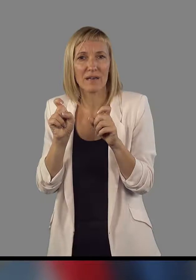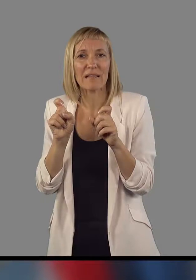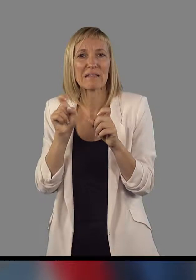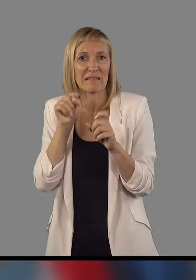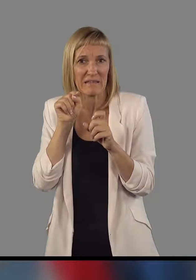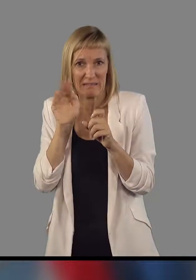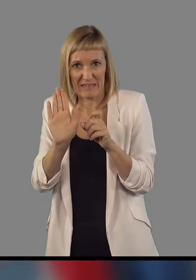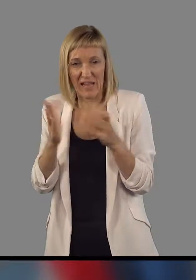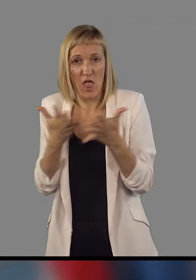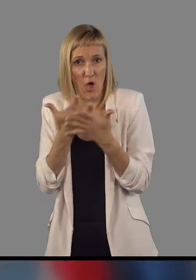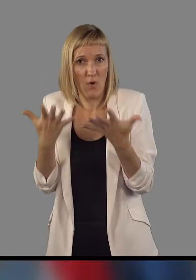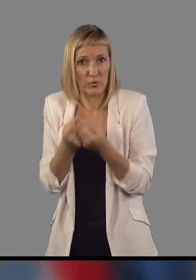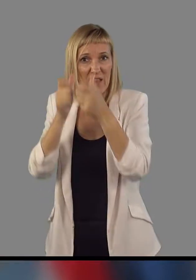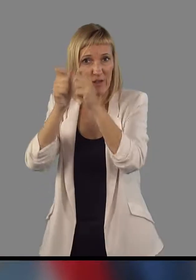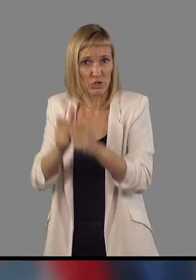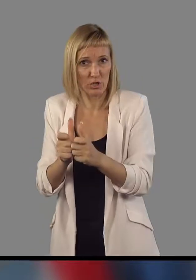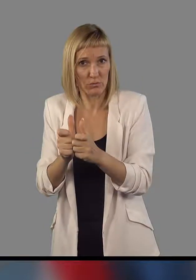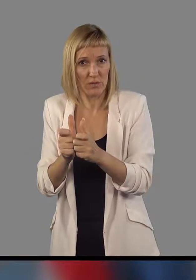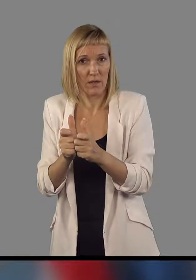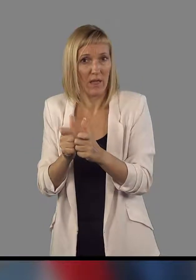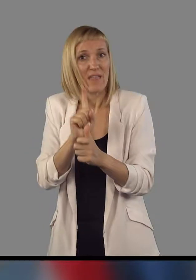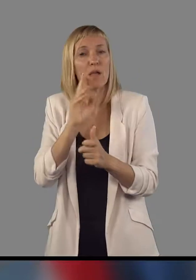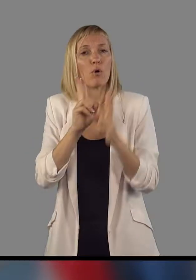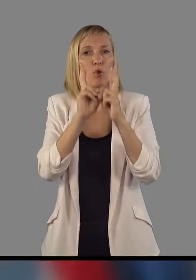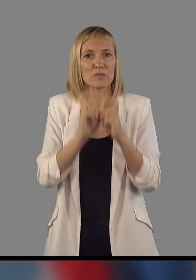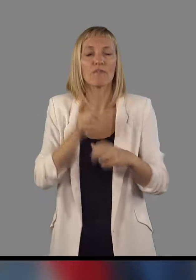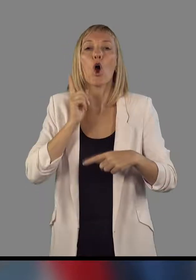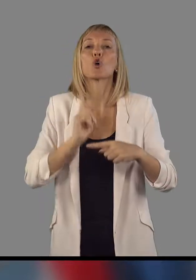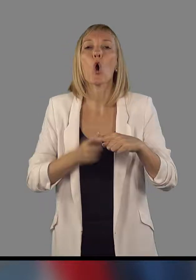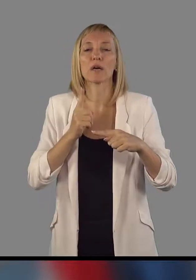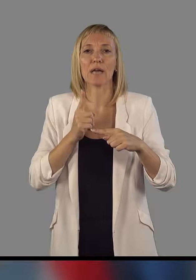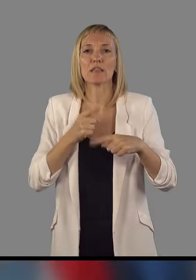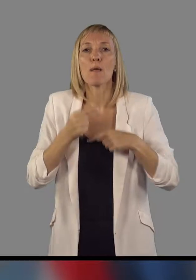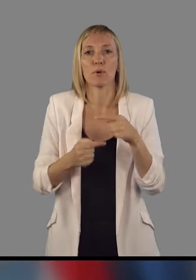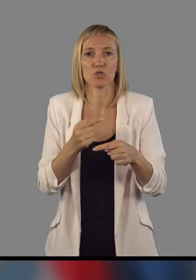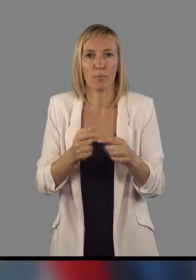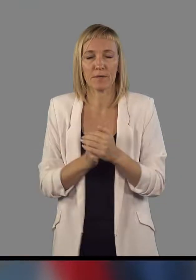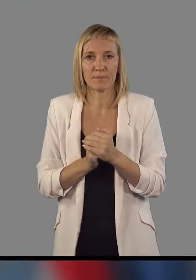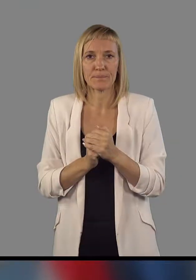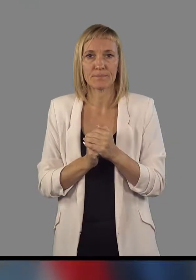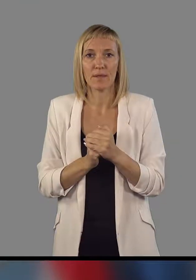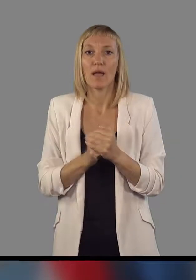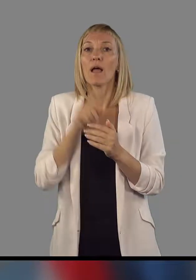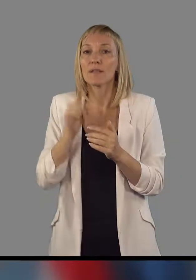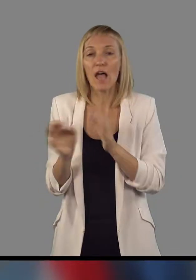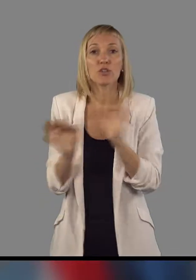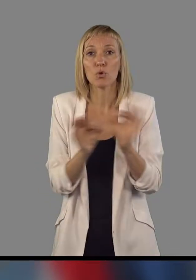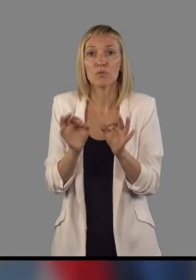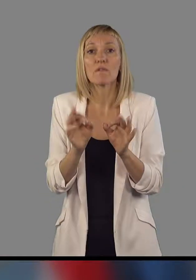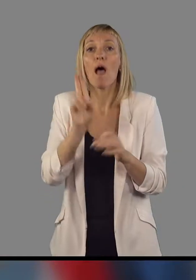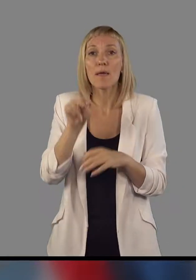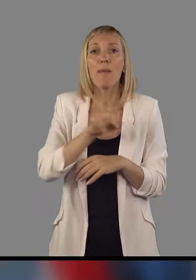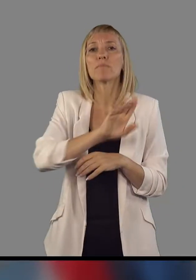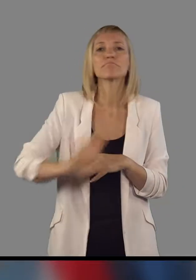tega zaustavljali sami konkretni postopki. In takšne